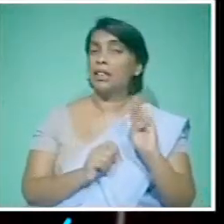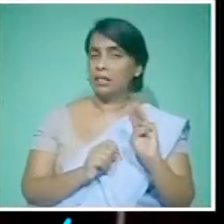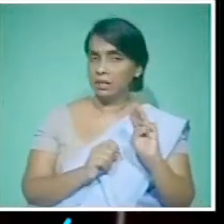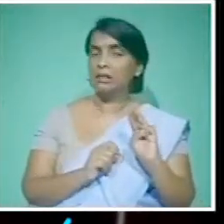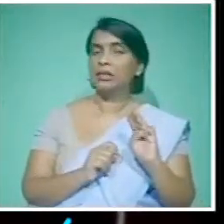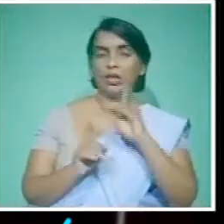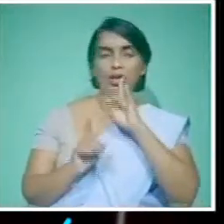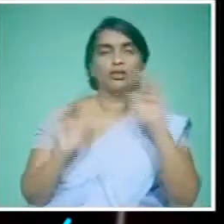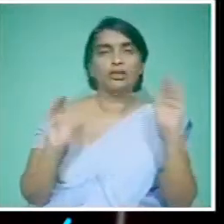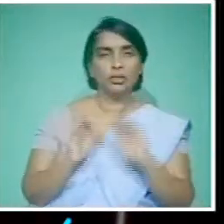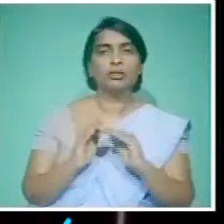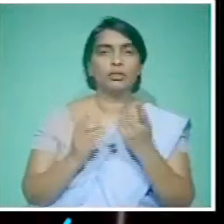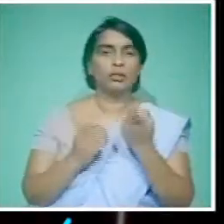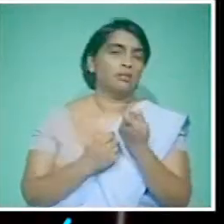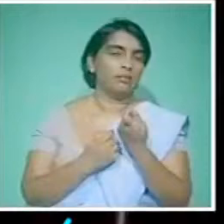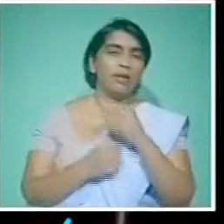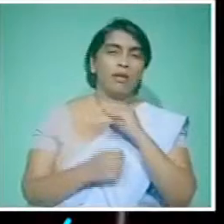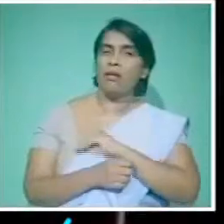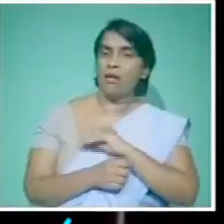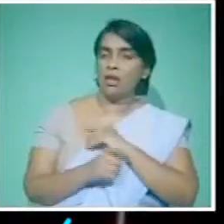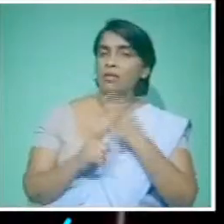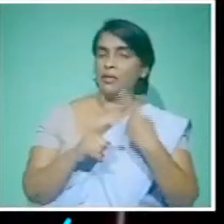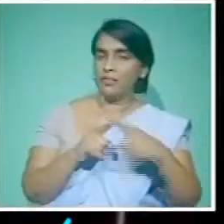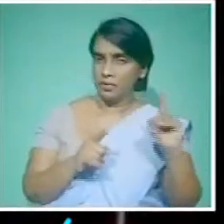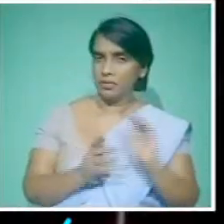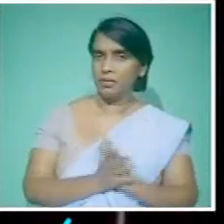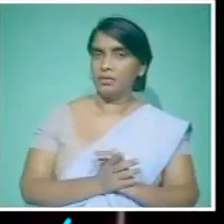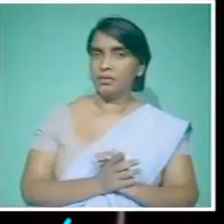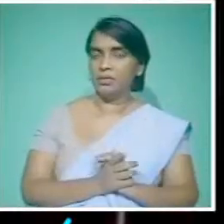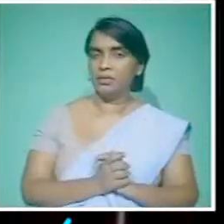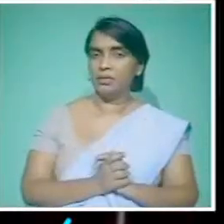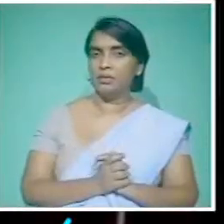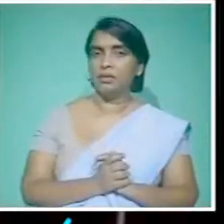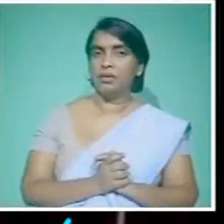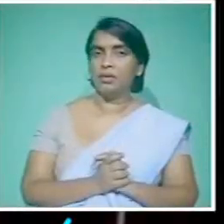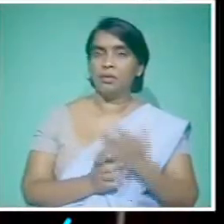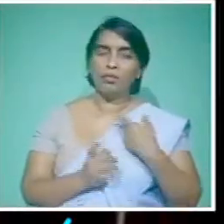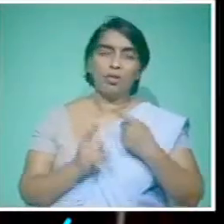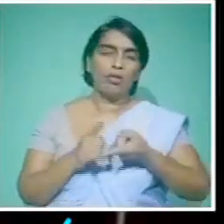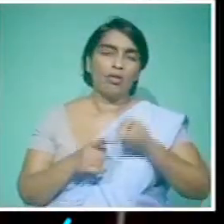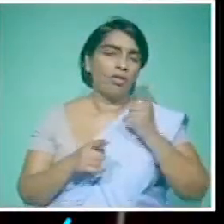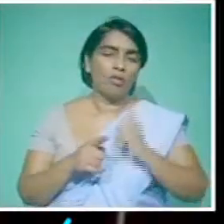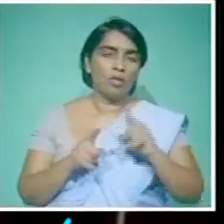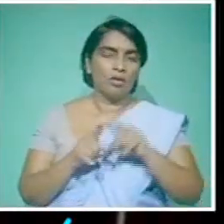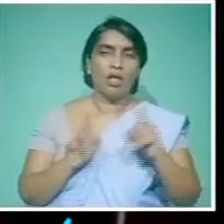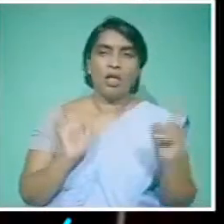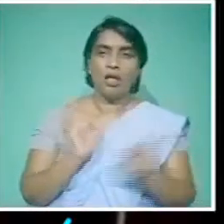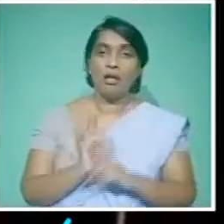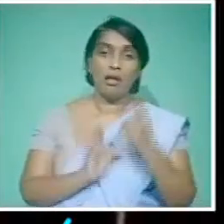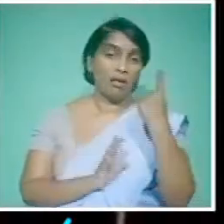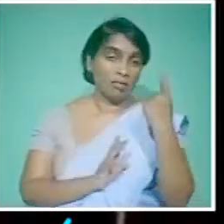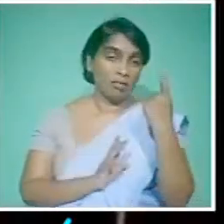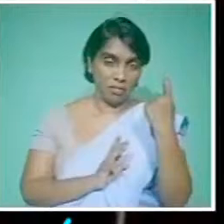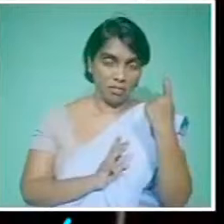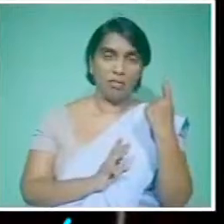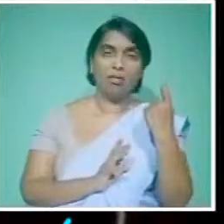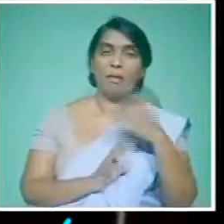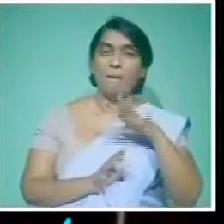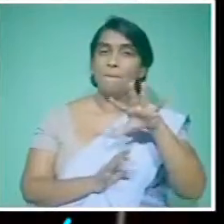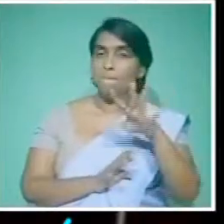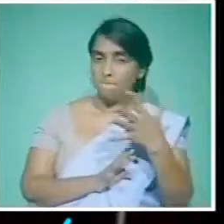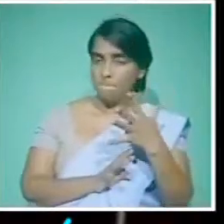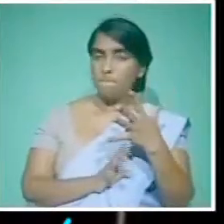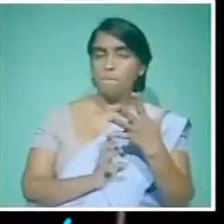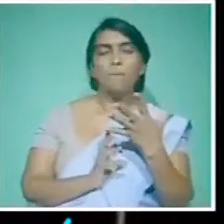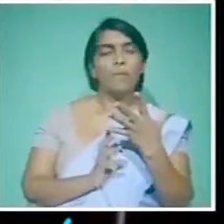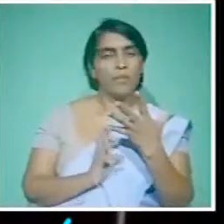විතර පමණක එන රෙවනියු එකක් ආදායමක් පමණයි. මම උදාහරණයකට කිව්වත් අපි ලක්ෂ 1000ක් අරගෙන 500ක්